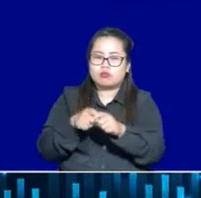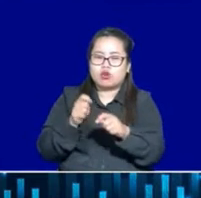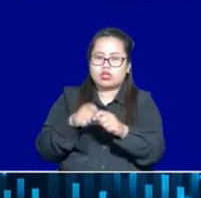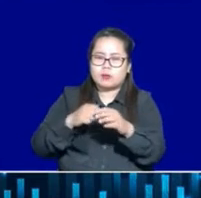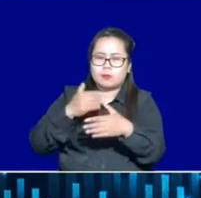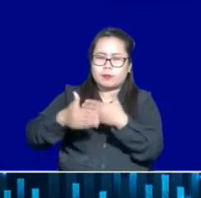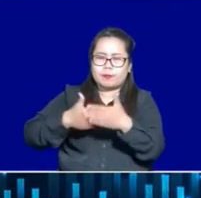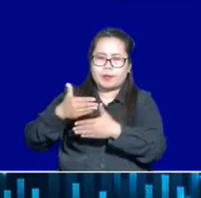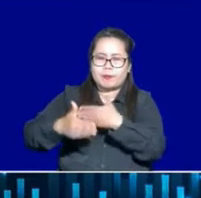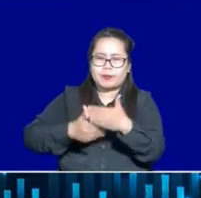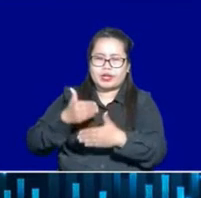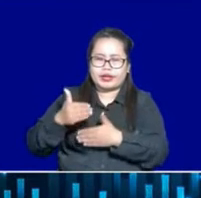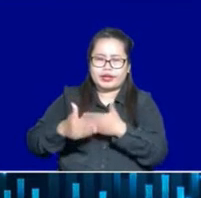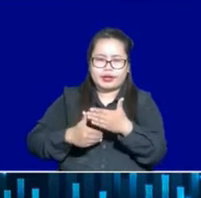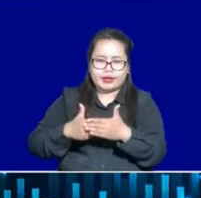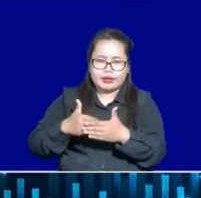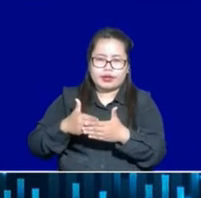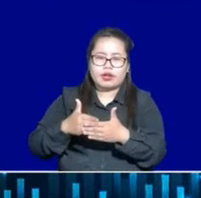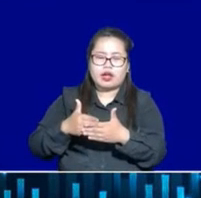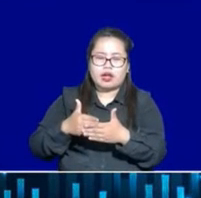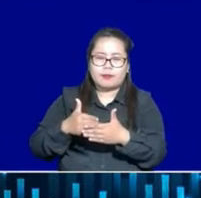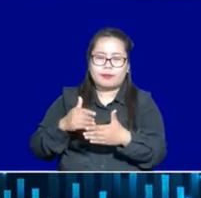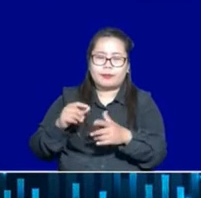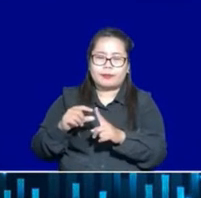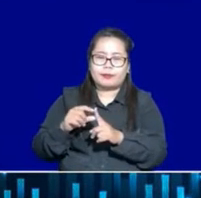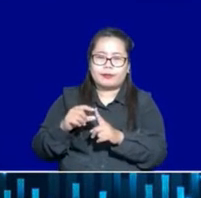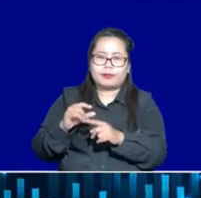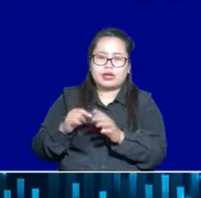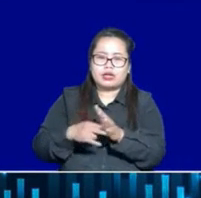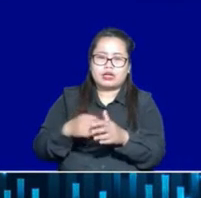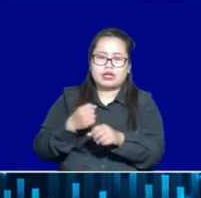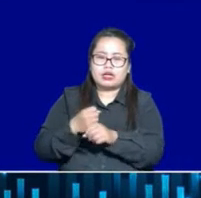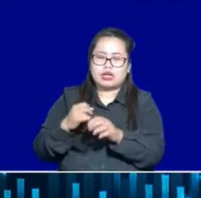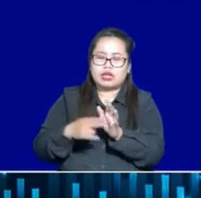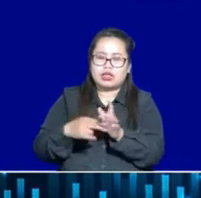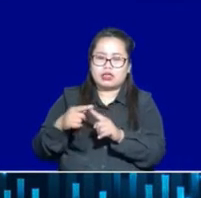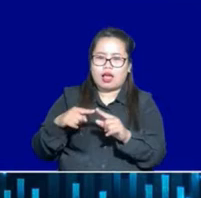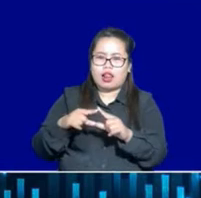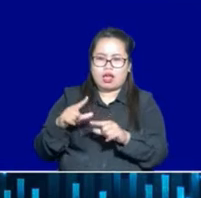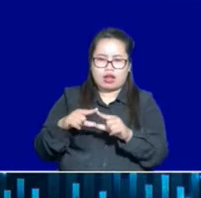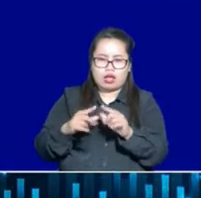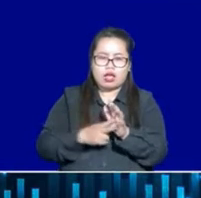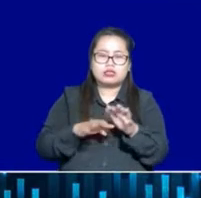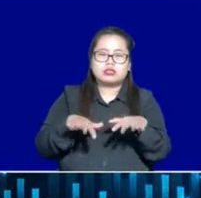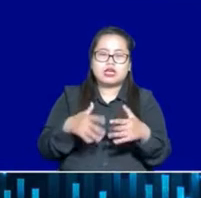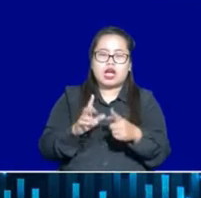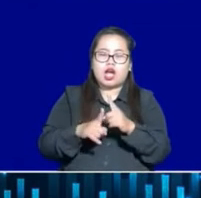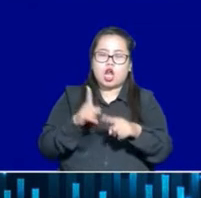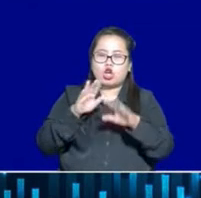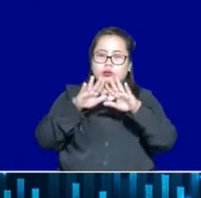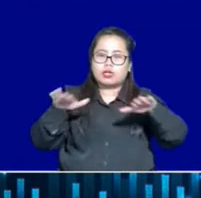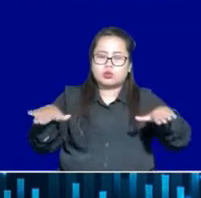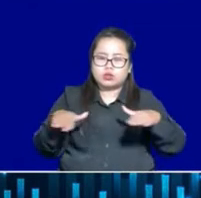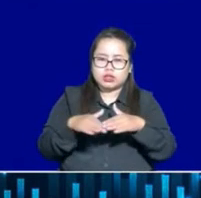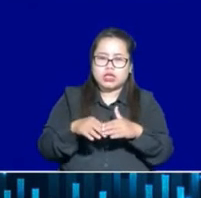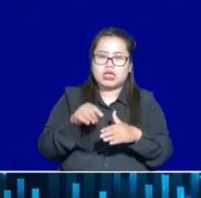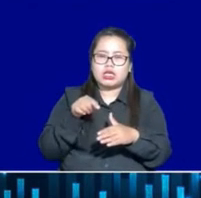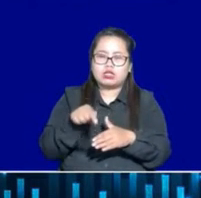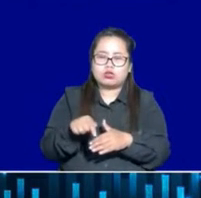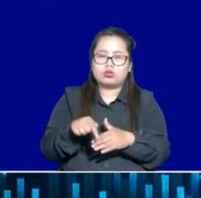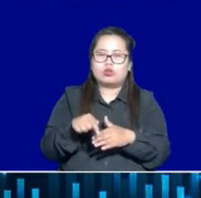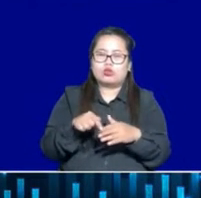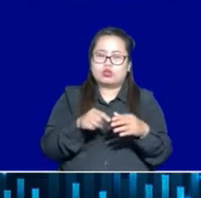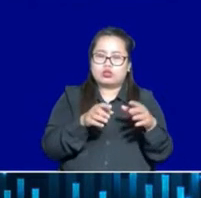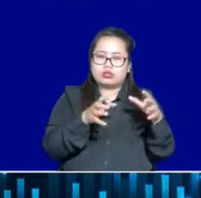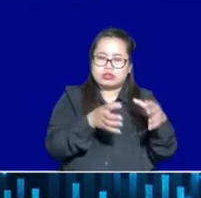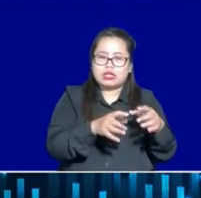pemintalannya. Karena itu related industri yang dikembangkan kemudian larinya